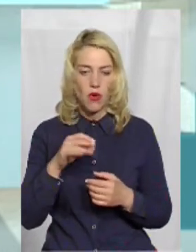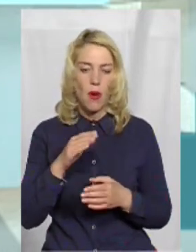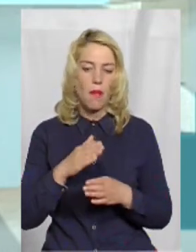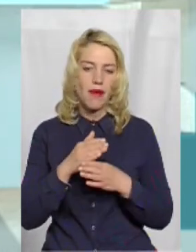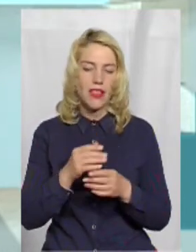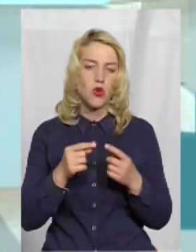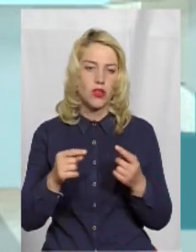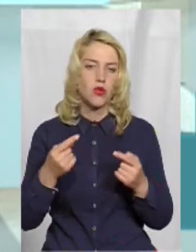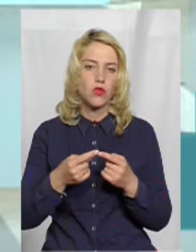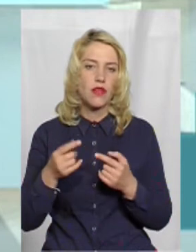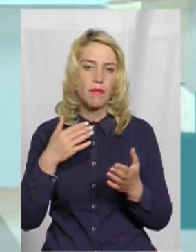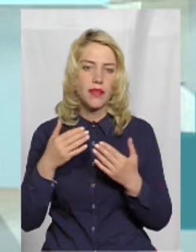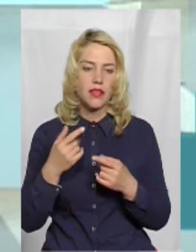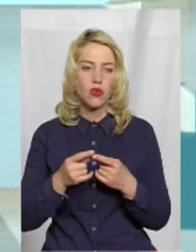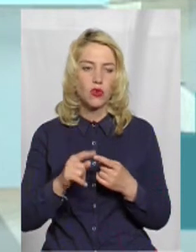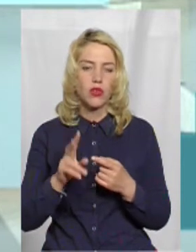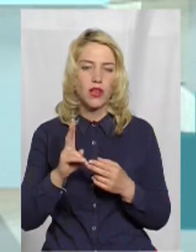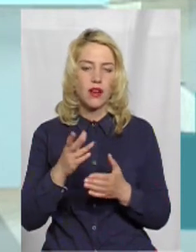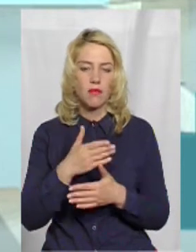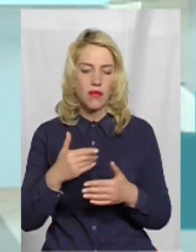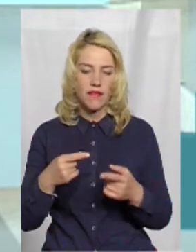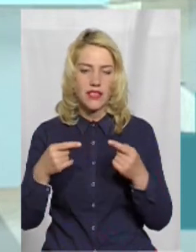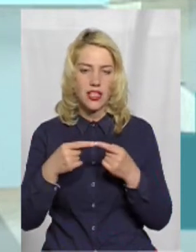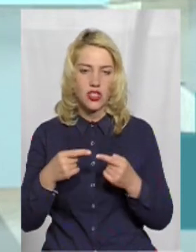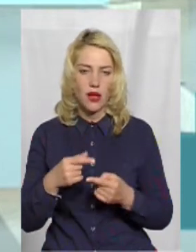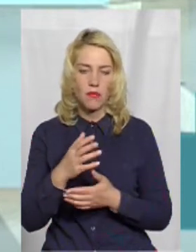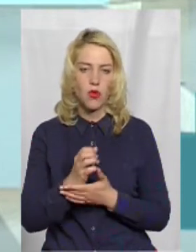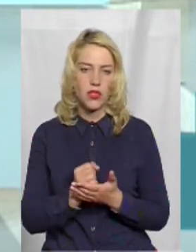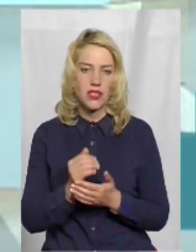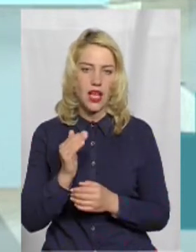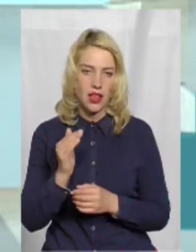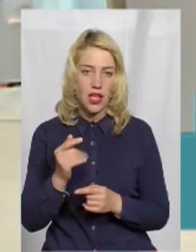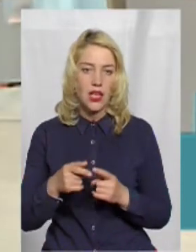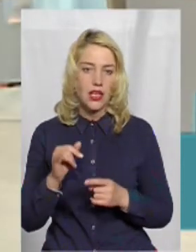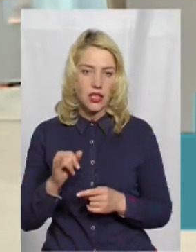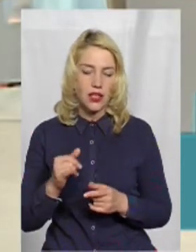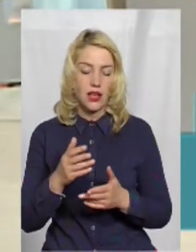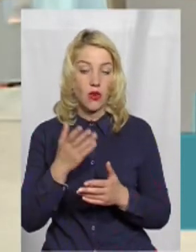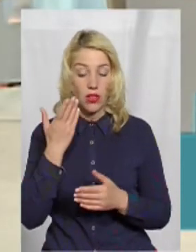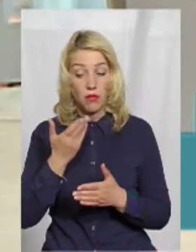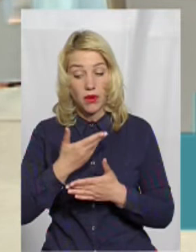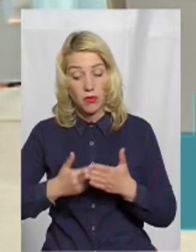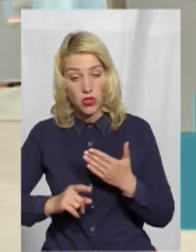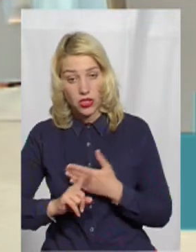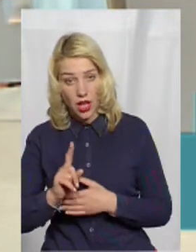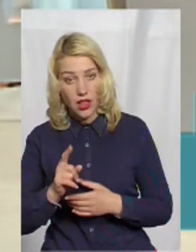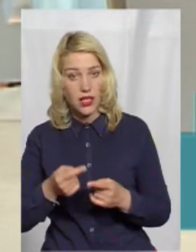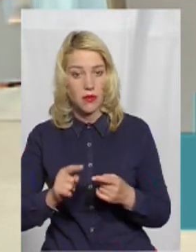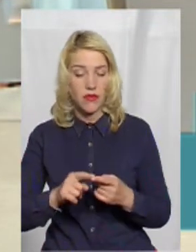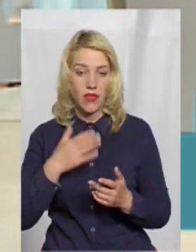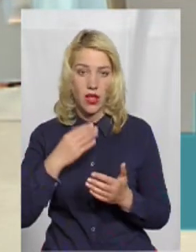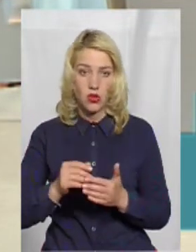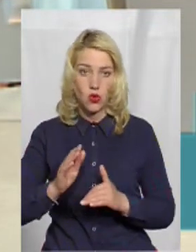є підхід до того, яким чином ми визначаємо потенціал. І коли ми починали це все робити, ми почали самі